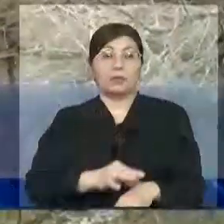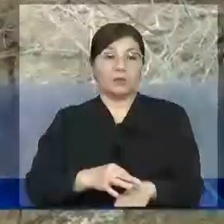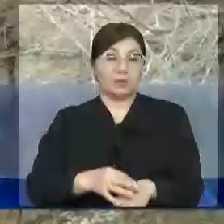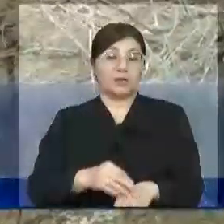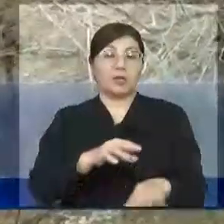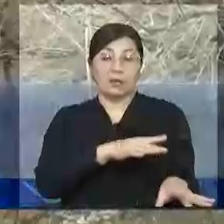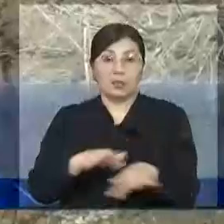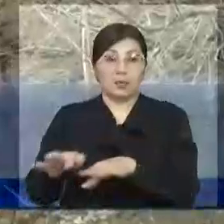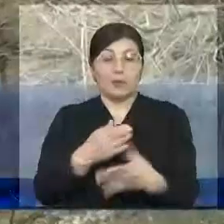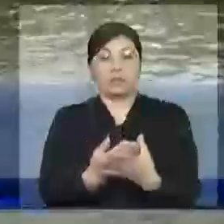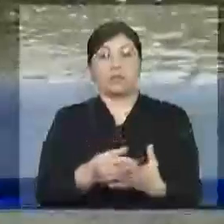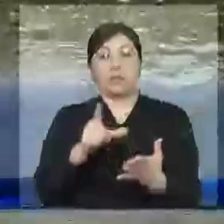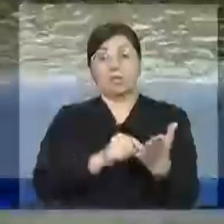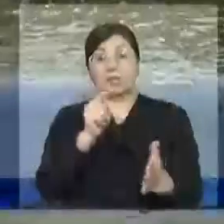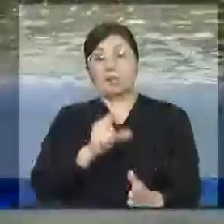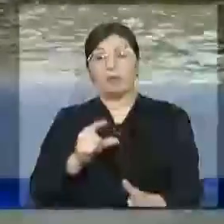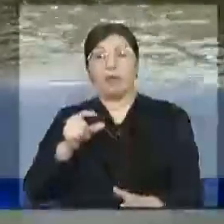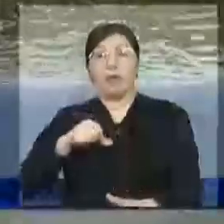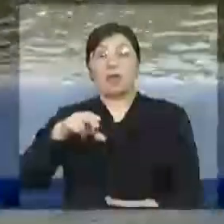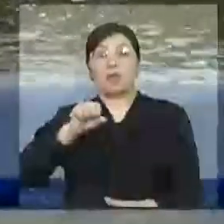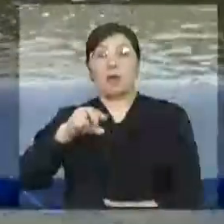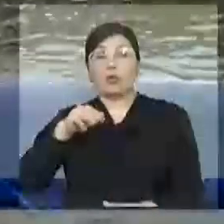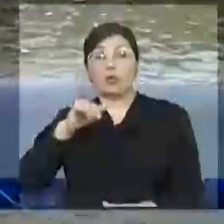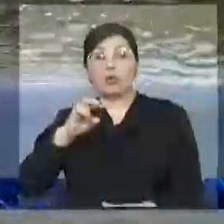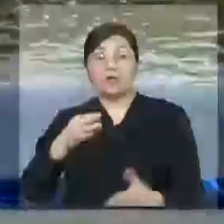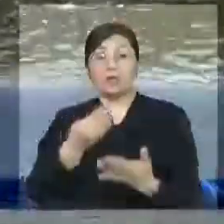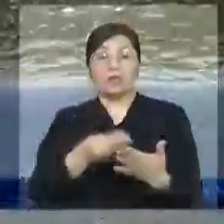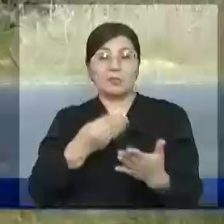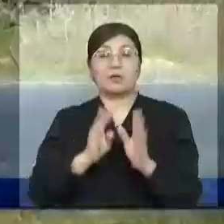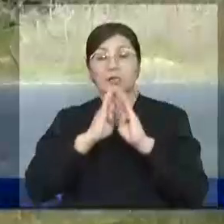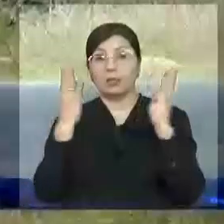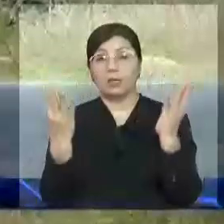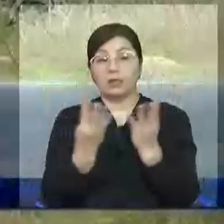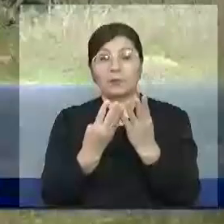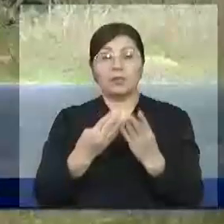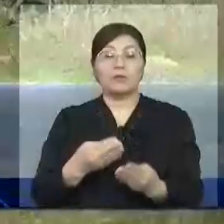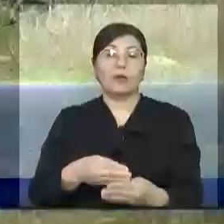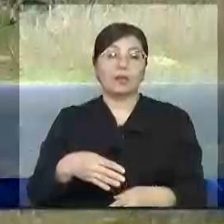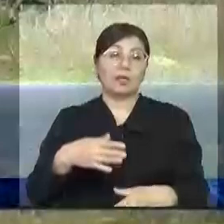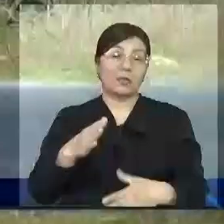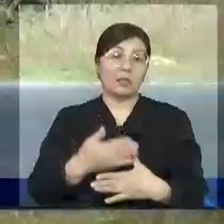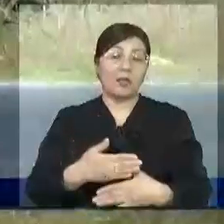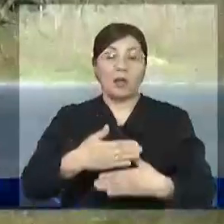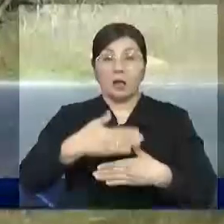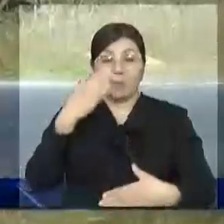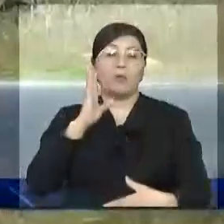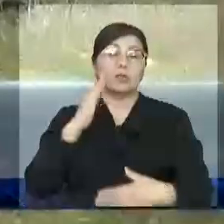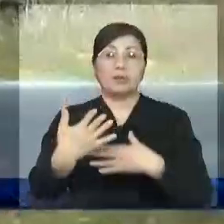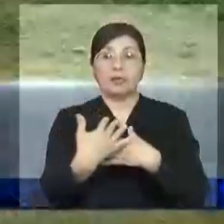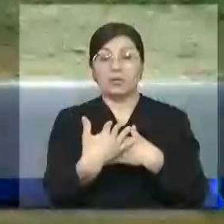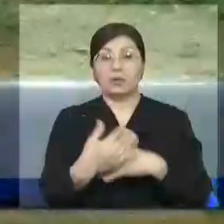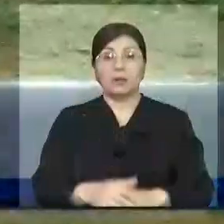частности, пенсионер Дауледжан Кузимбаев посоветовал оградить плотину, а на работах, где не хватало людей, использовать спецтехнику.